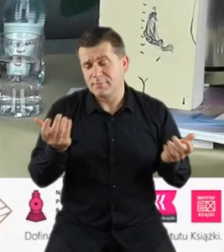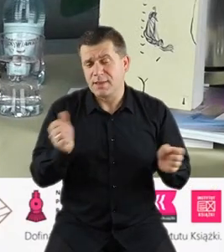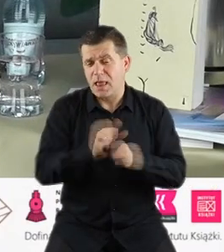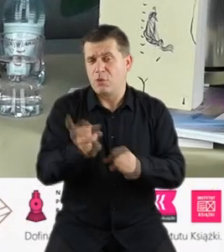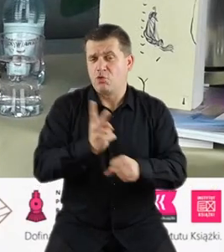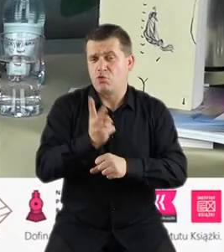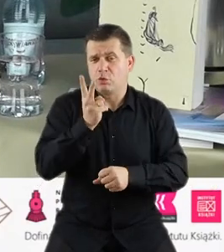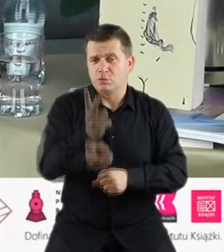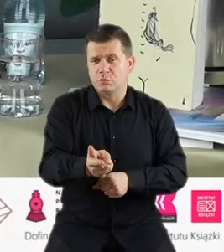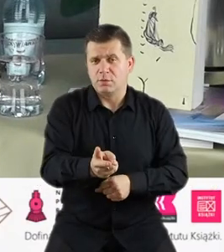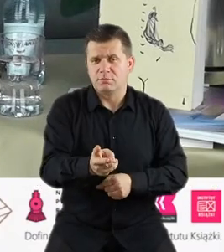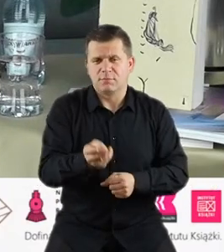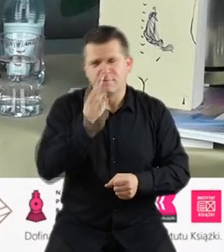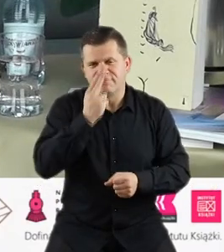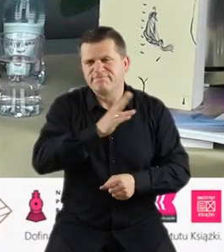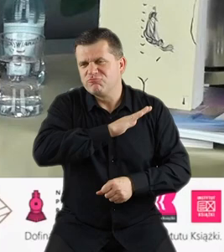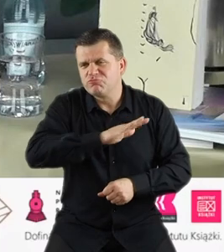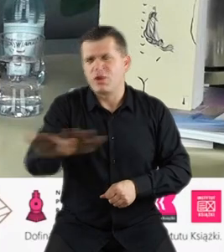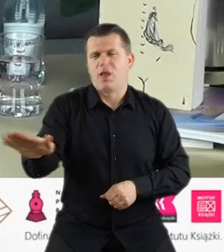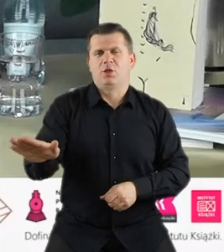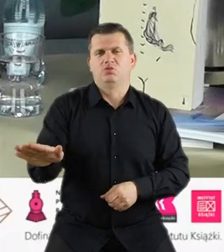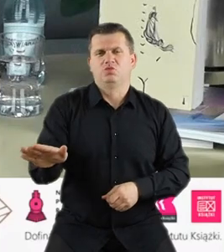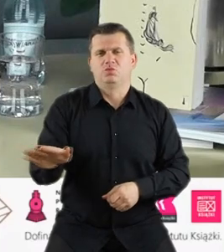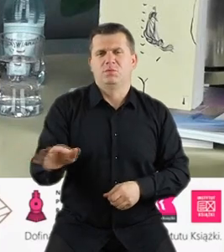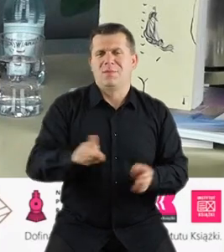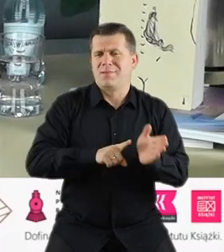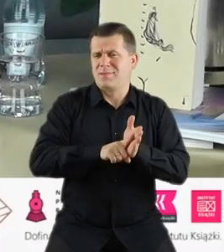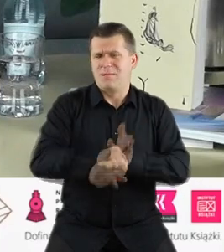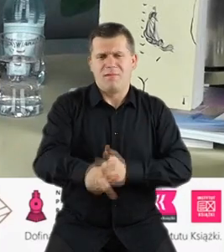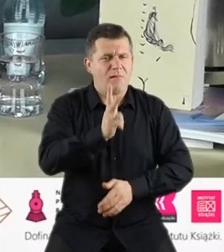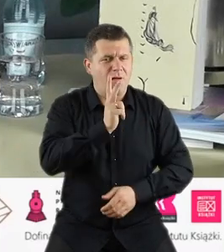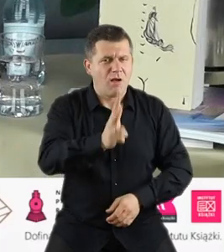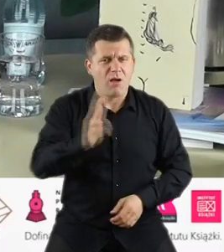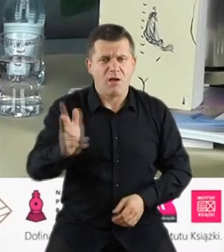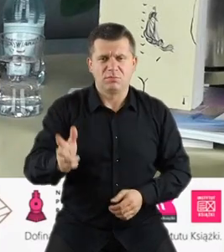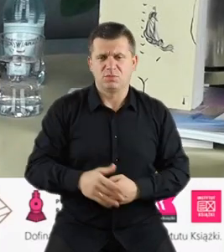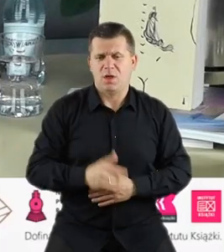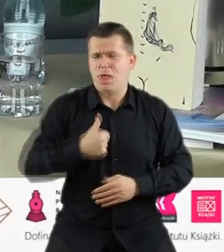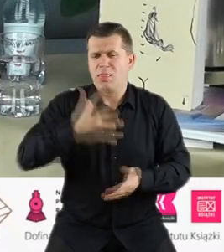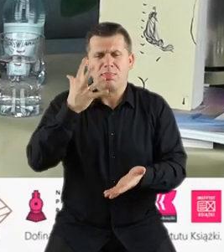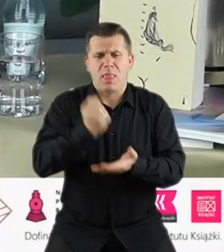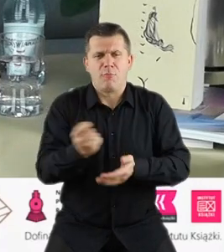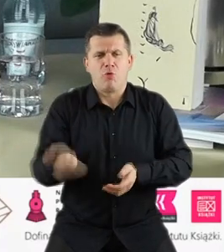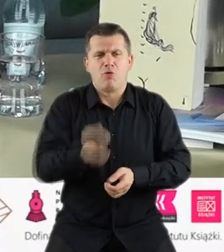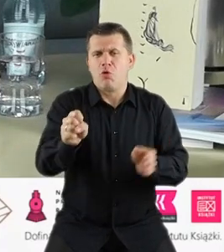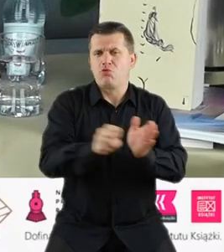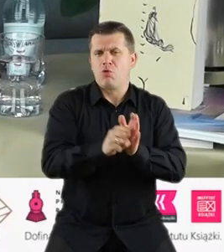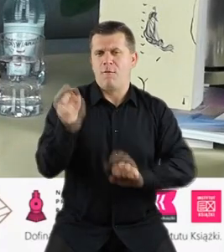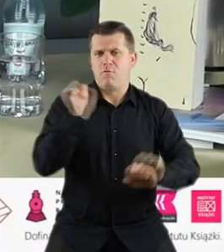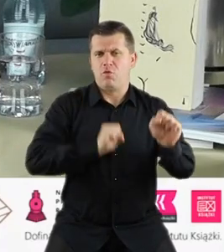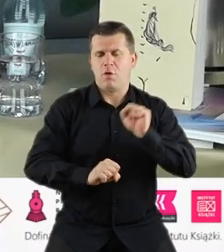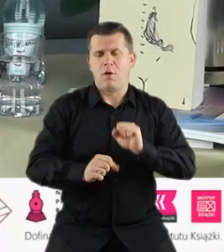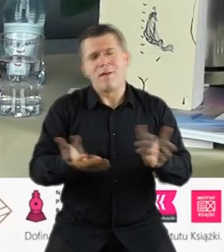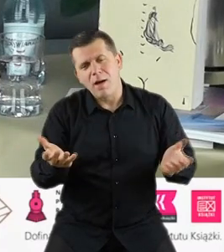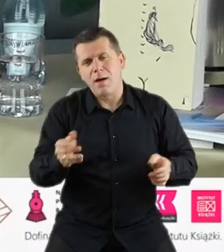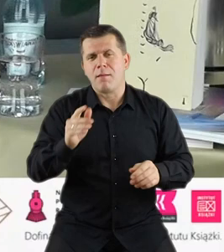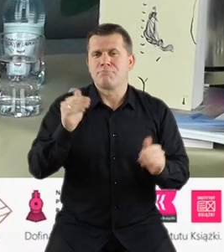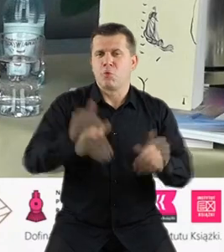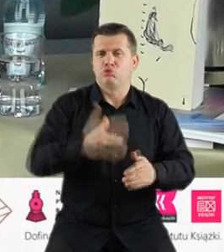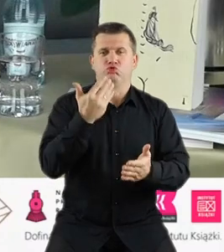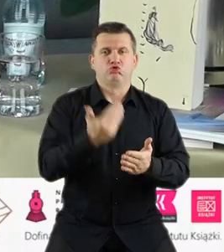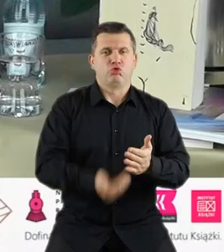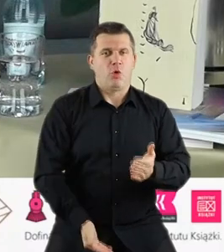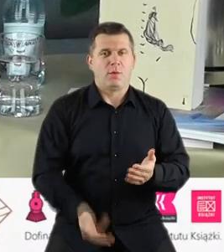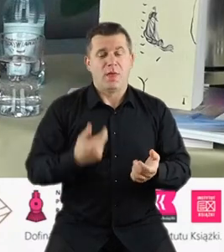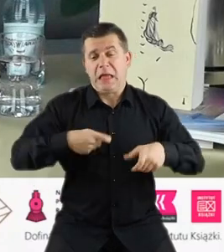dostępny wszędzie, w związku z czym i dla każdego, w związku z czym nie musiałam jechać do Włoch. Może to trochę szkoda.